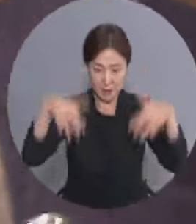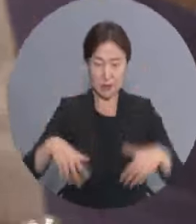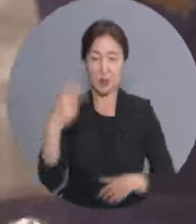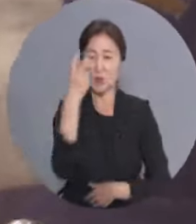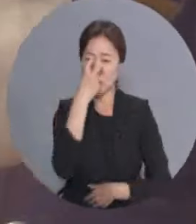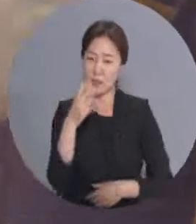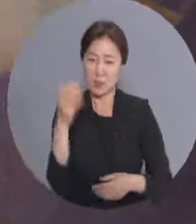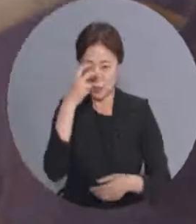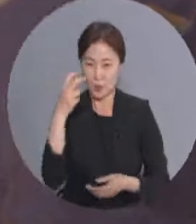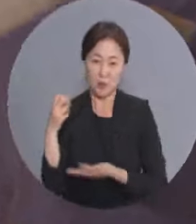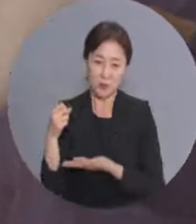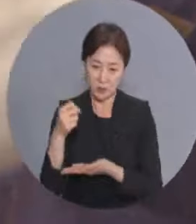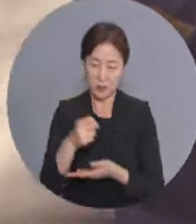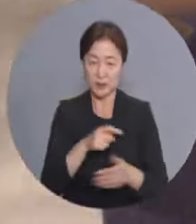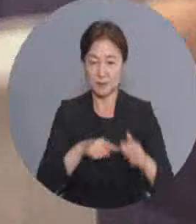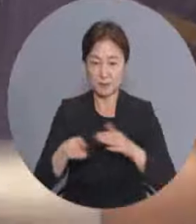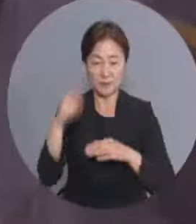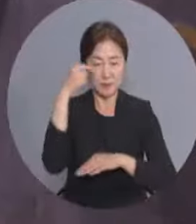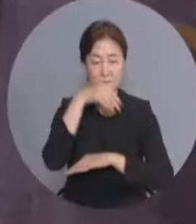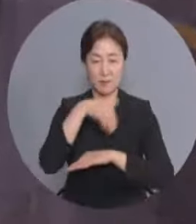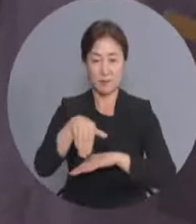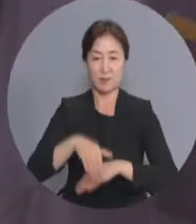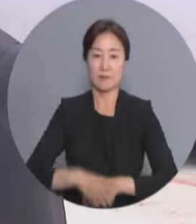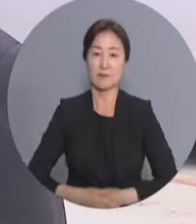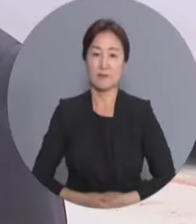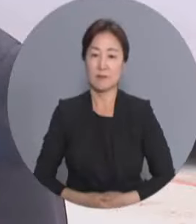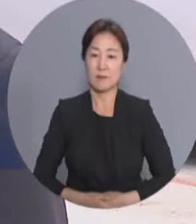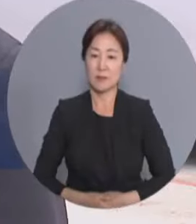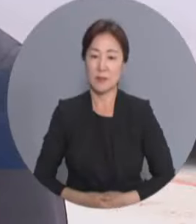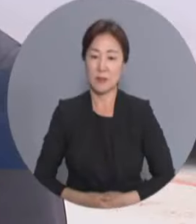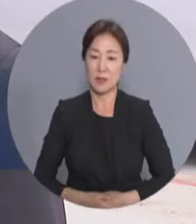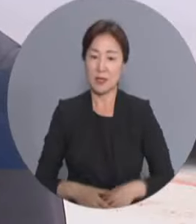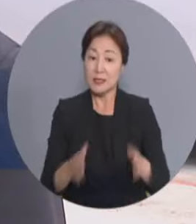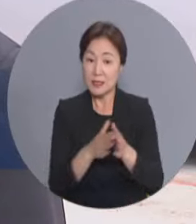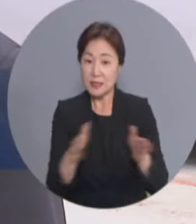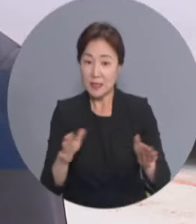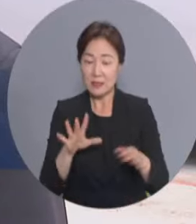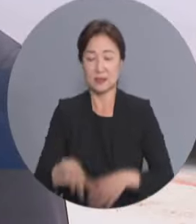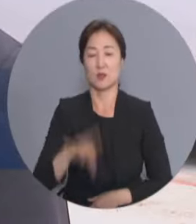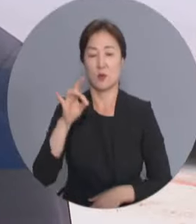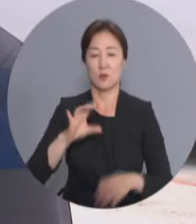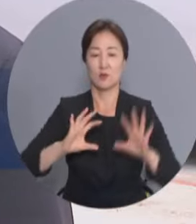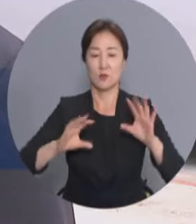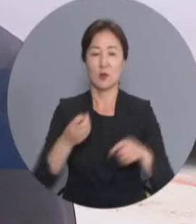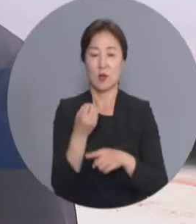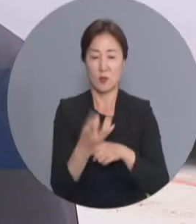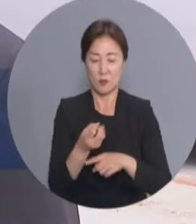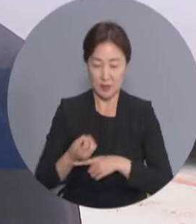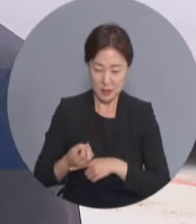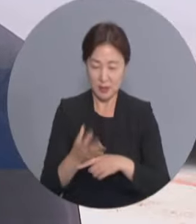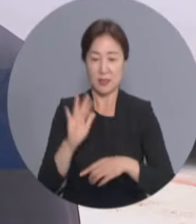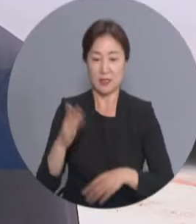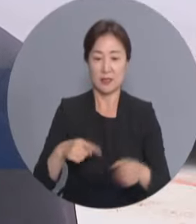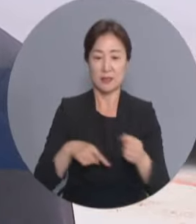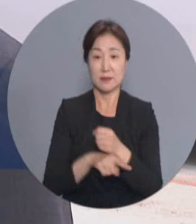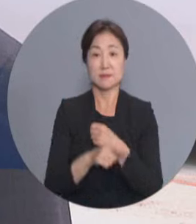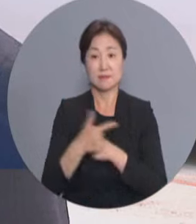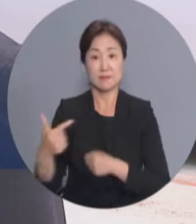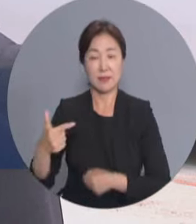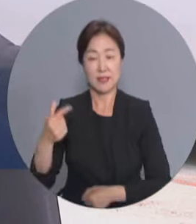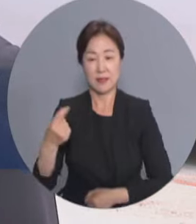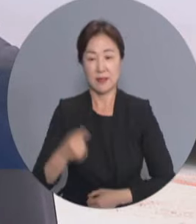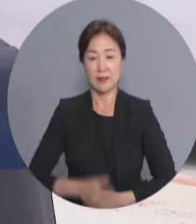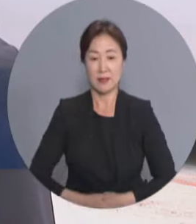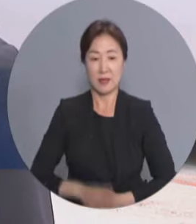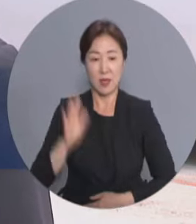보존의 장입니다 이음 게 되어서 더욱 깊게 생각합니다 앞으로도